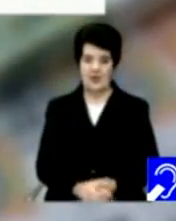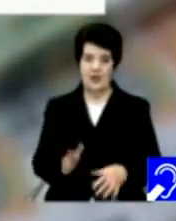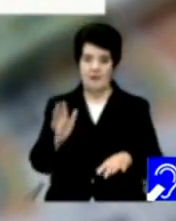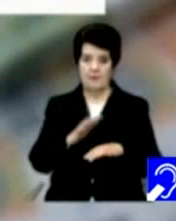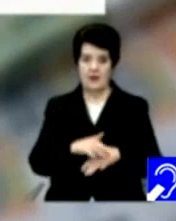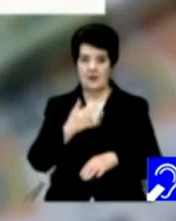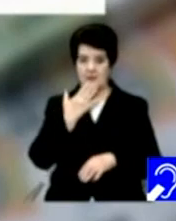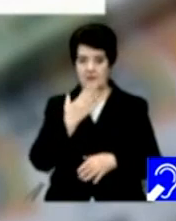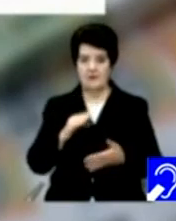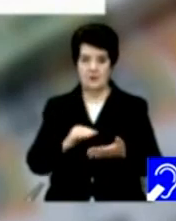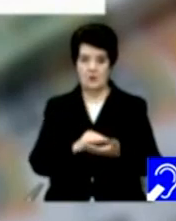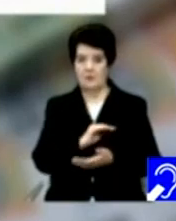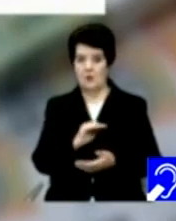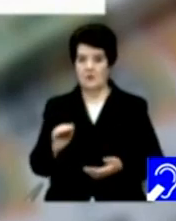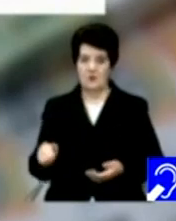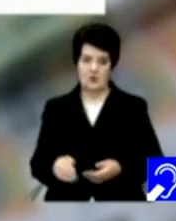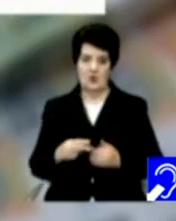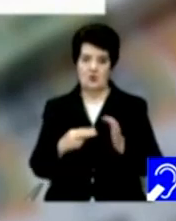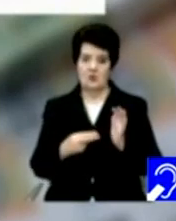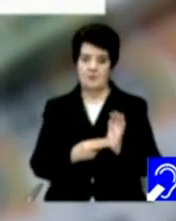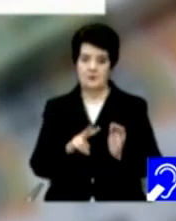Banca Națională a stabilit un curs oficial de